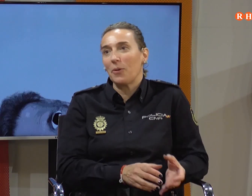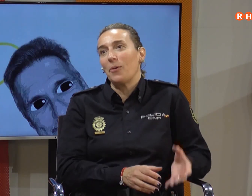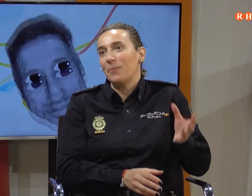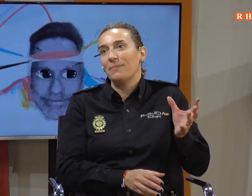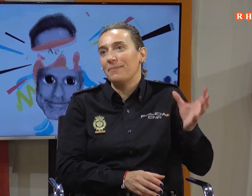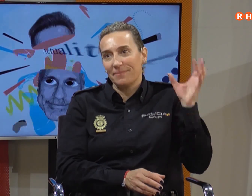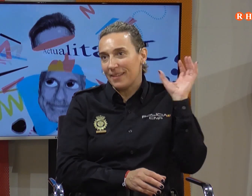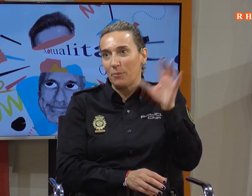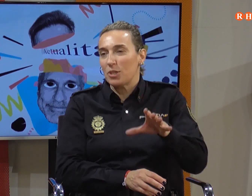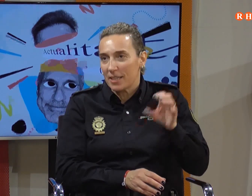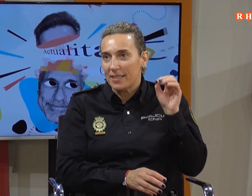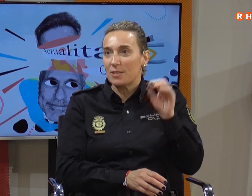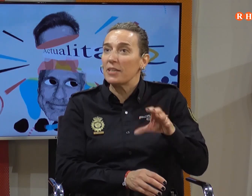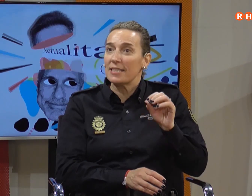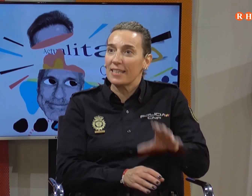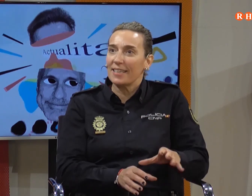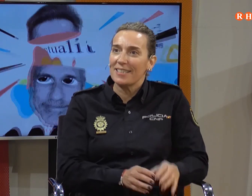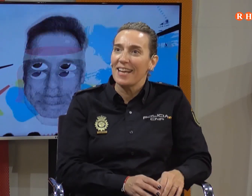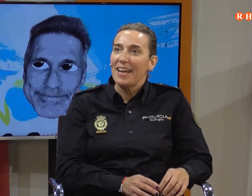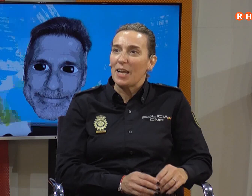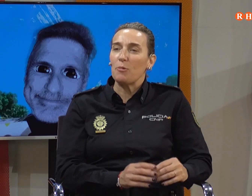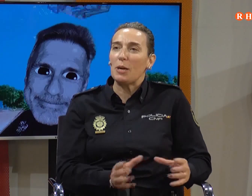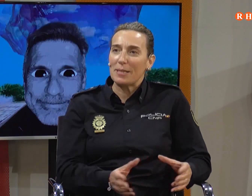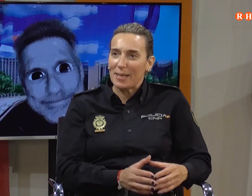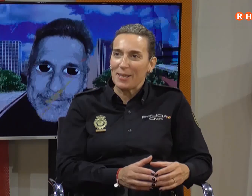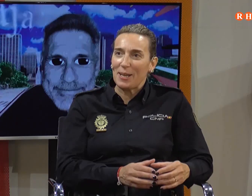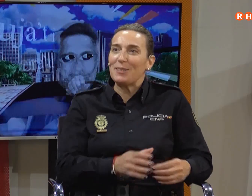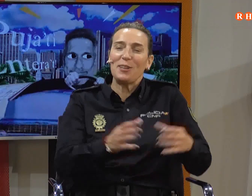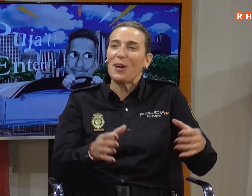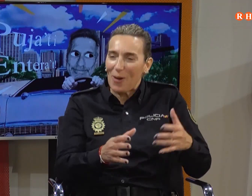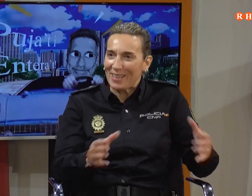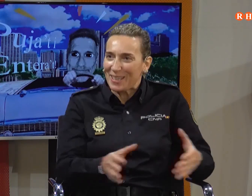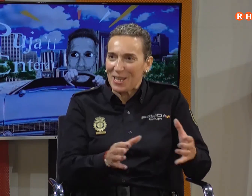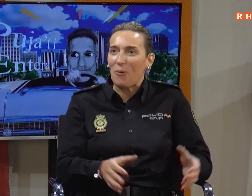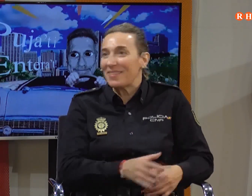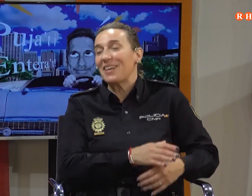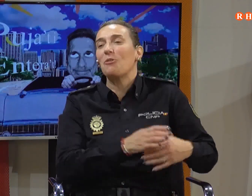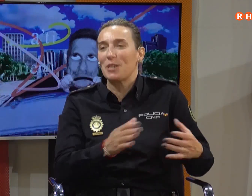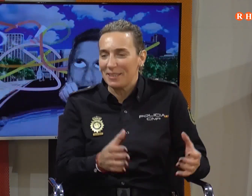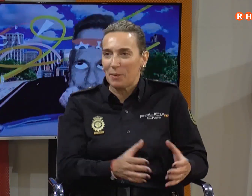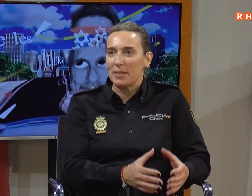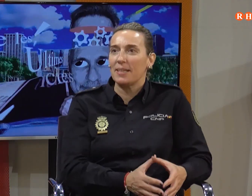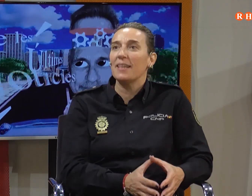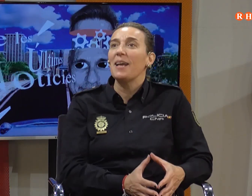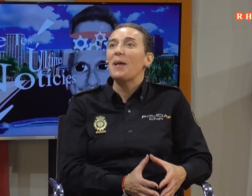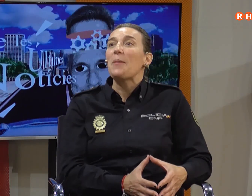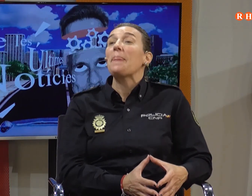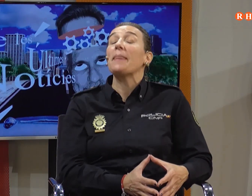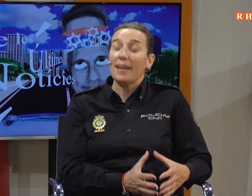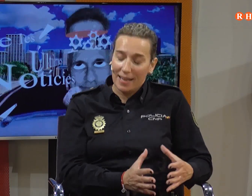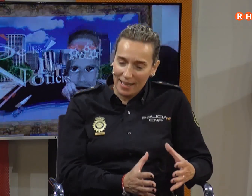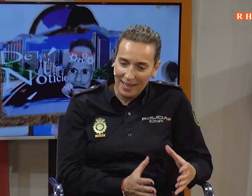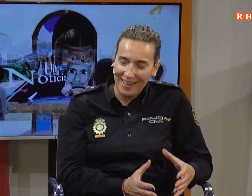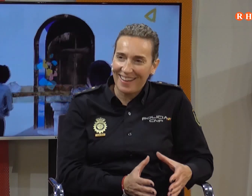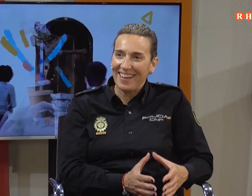buscant, però ens hi gent aquestes finestretes, sí, que ens avassallen en el 30, 40, 50, sí, sí, sí, inclús 70%. És fàcil picar, no?